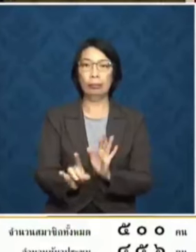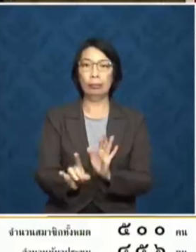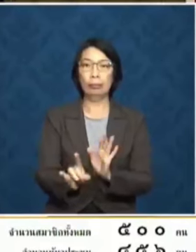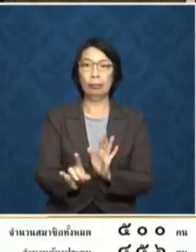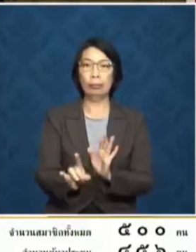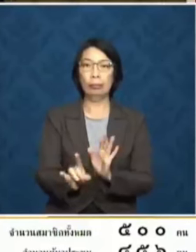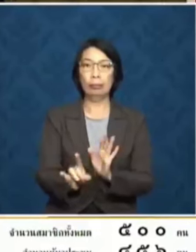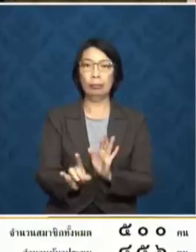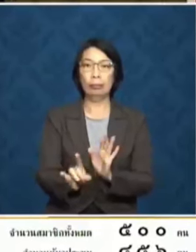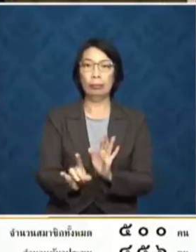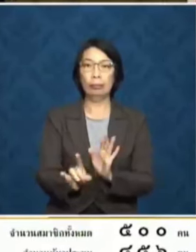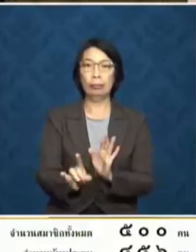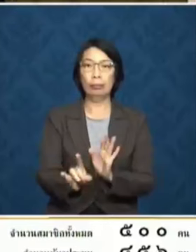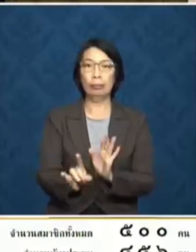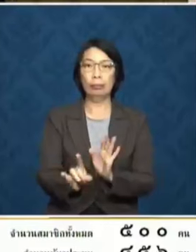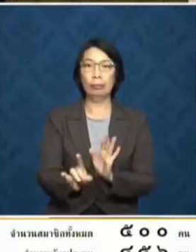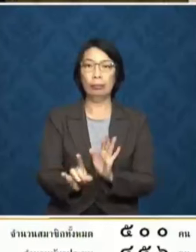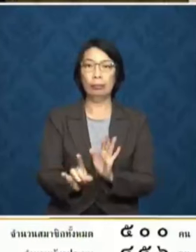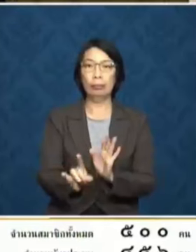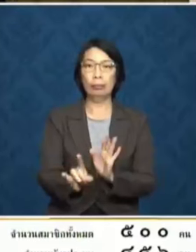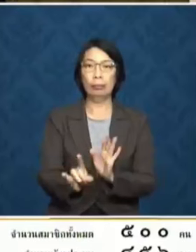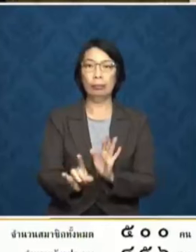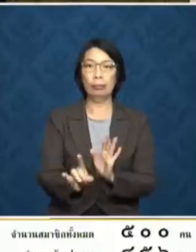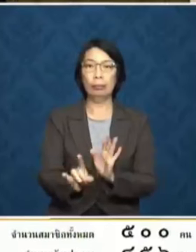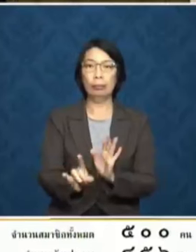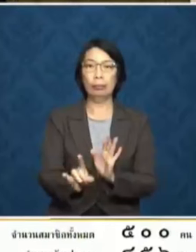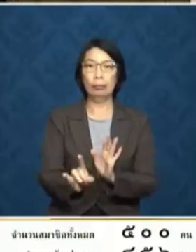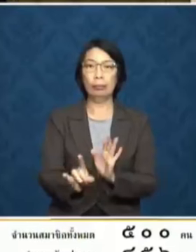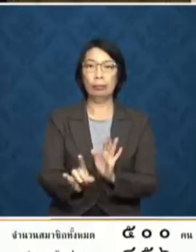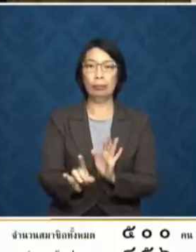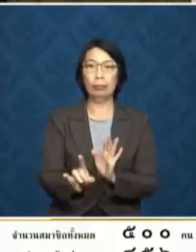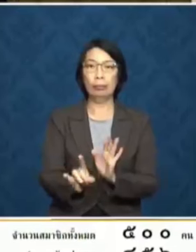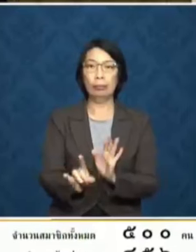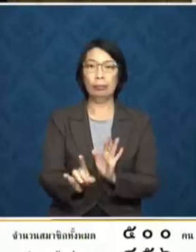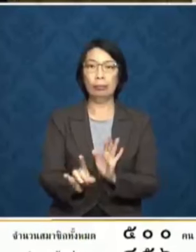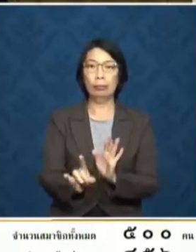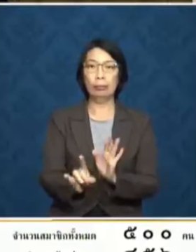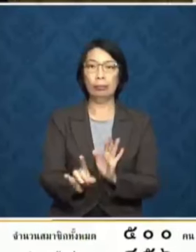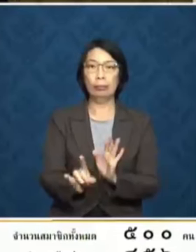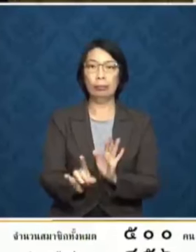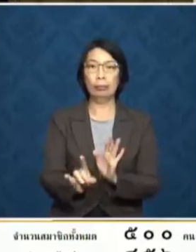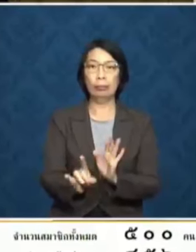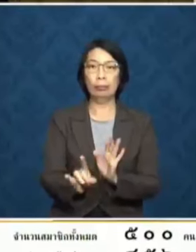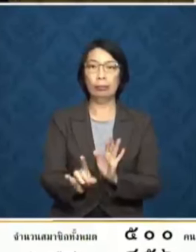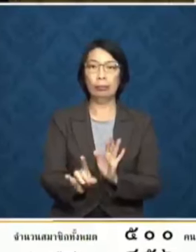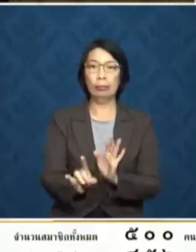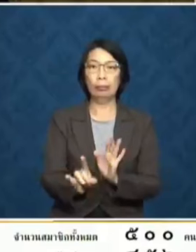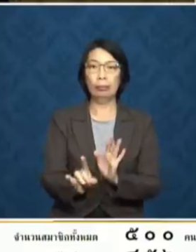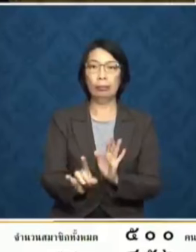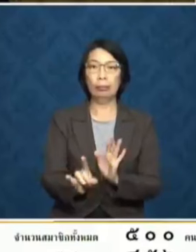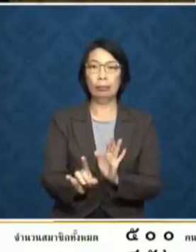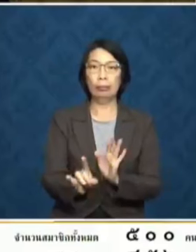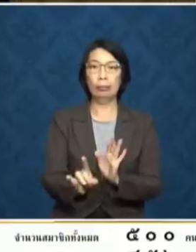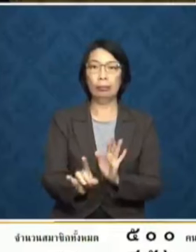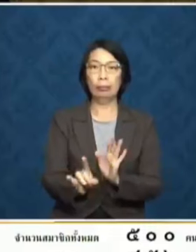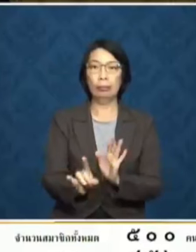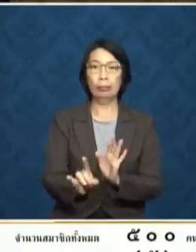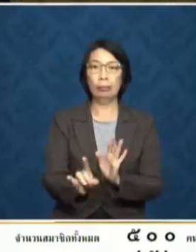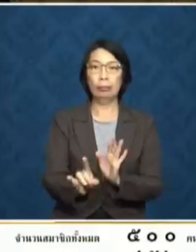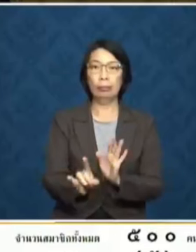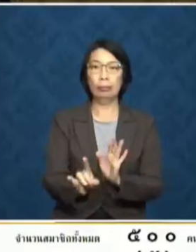เร่งสั่งการให้ส่งข้อมูลมาโดยพลันและมีเส้นตายสุดท้ายจริงๆเพื่อยืนยันว่า